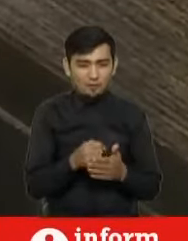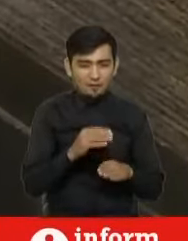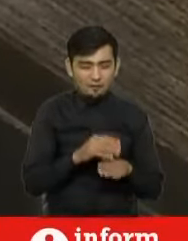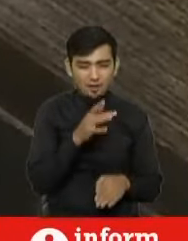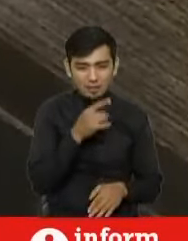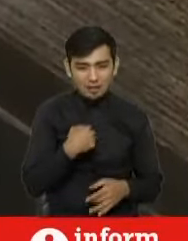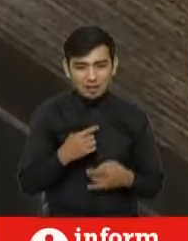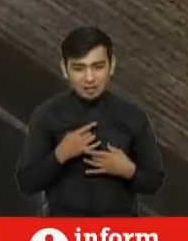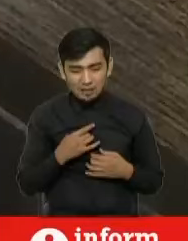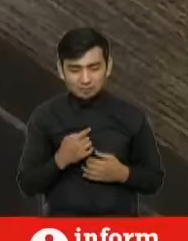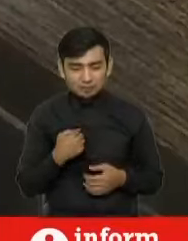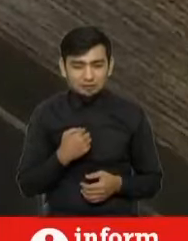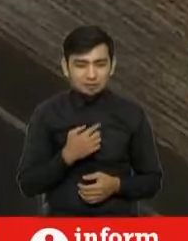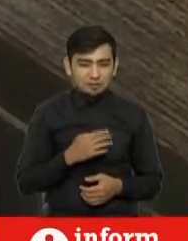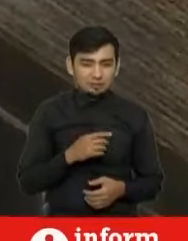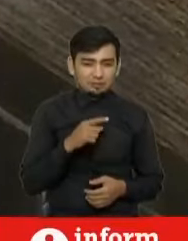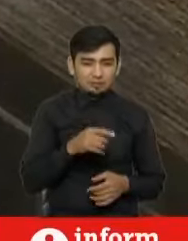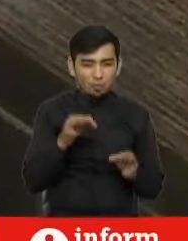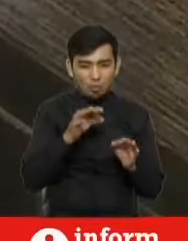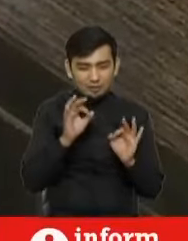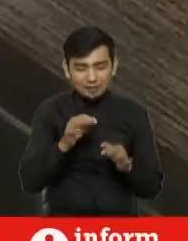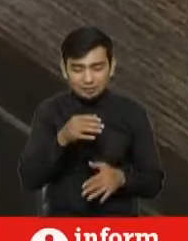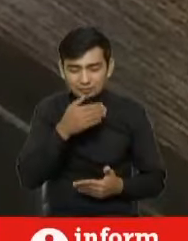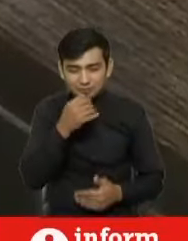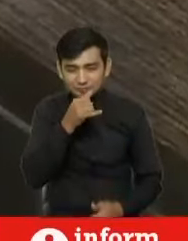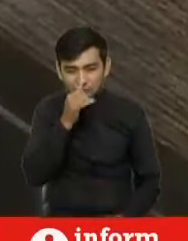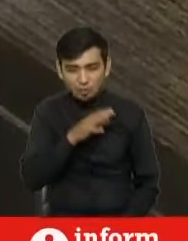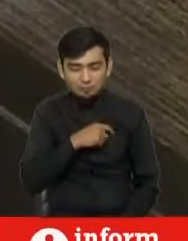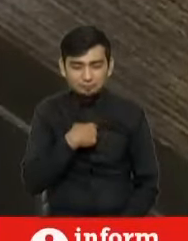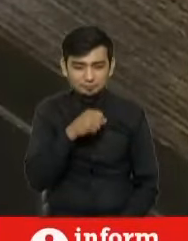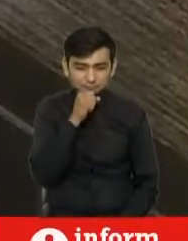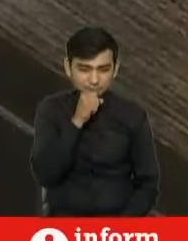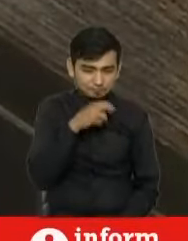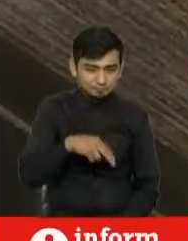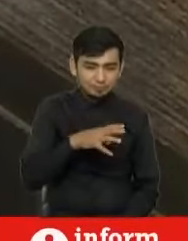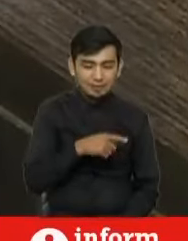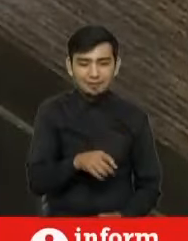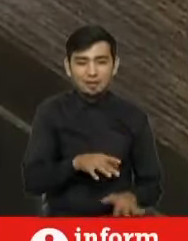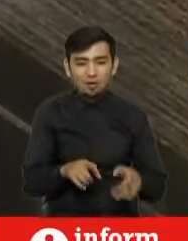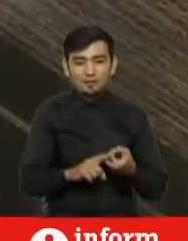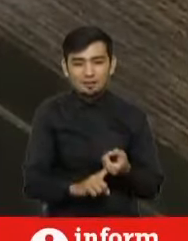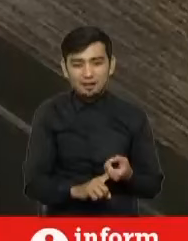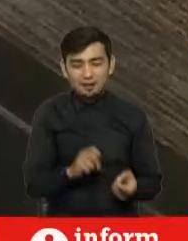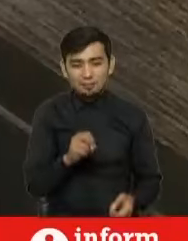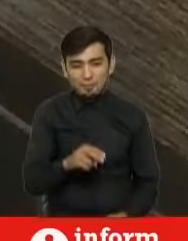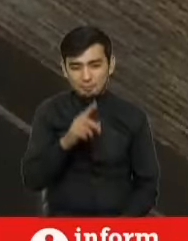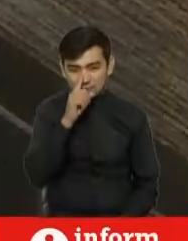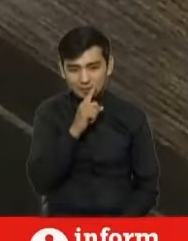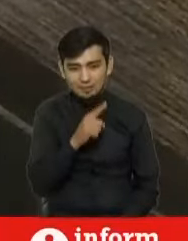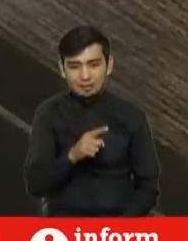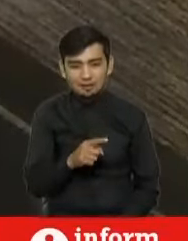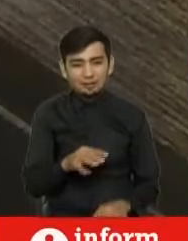қатты стрессте болып, мен ол оқиға жайлы айта алмадым. Енді осы іс бойынша ақпан айында іс қайта